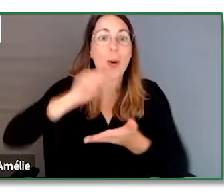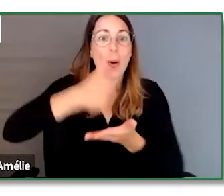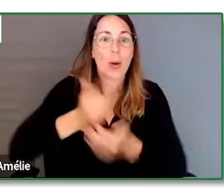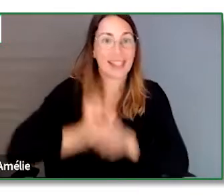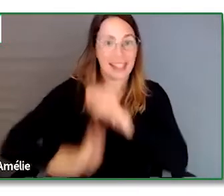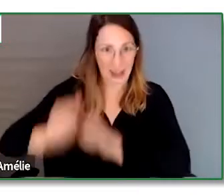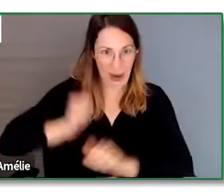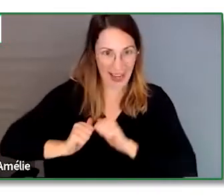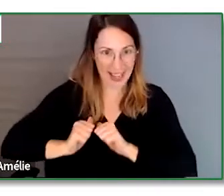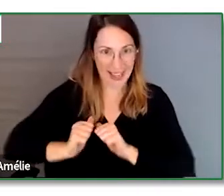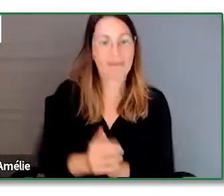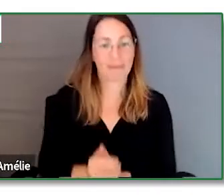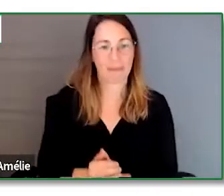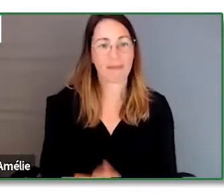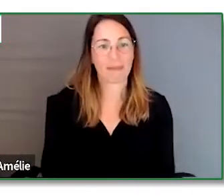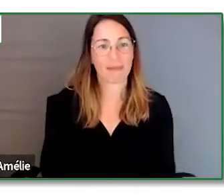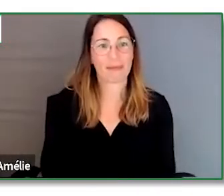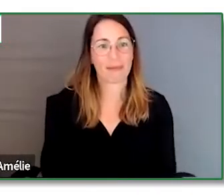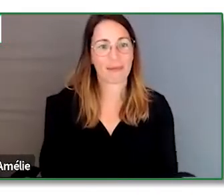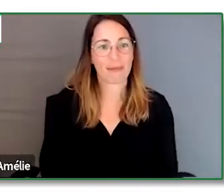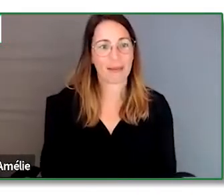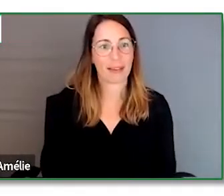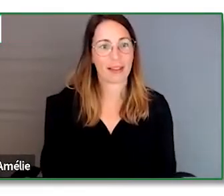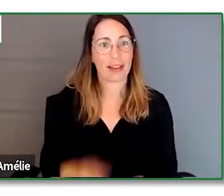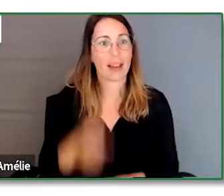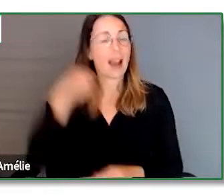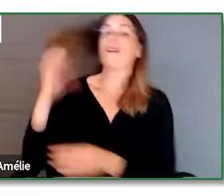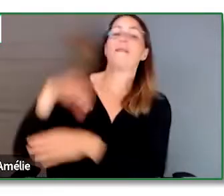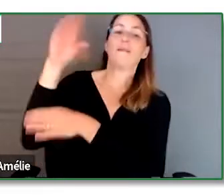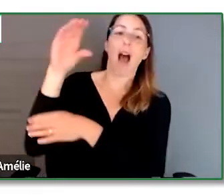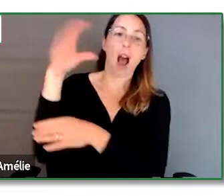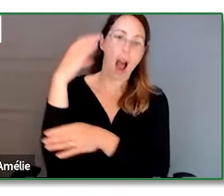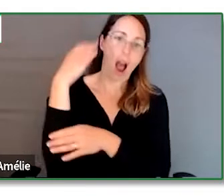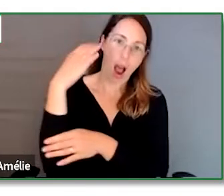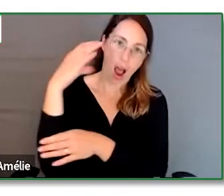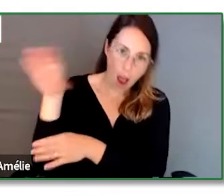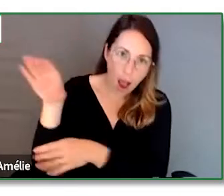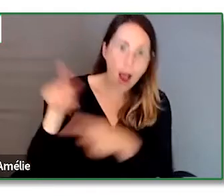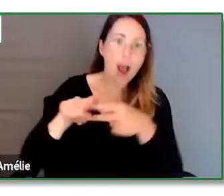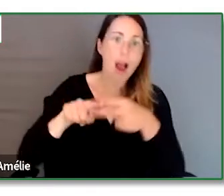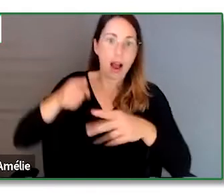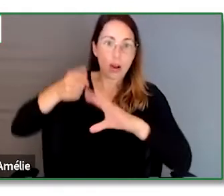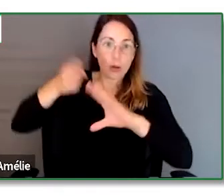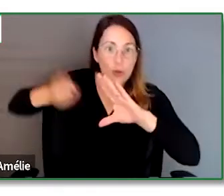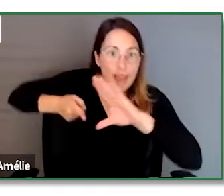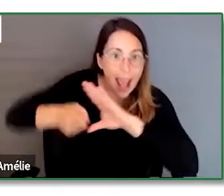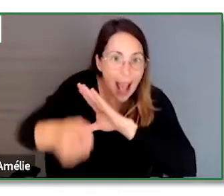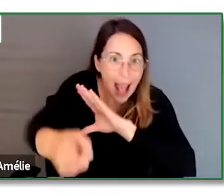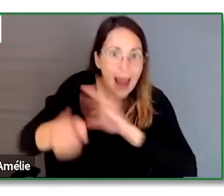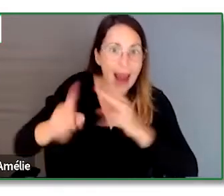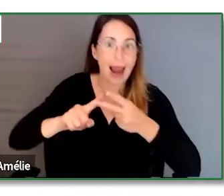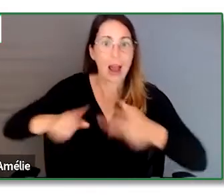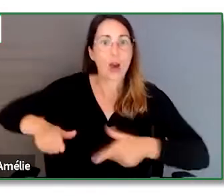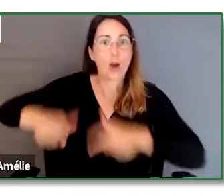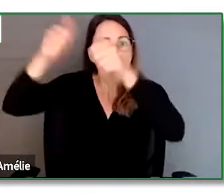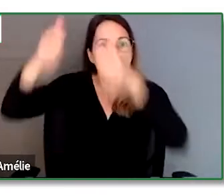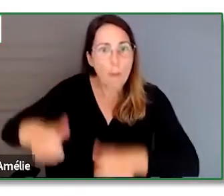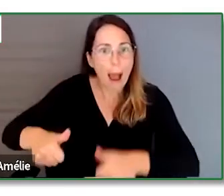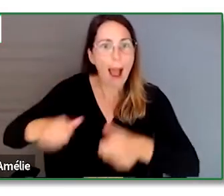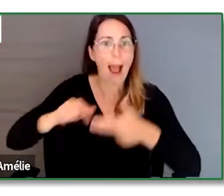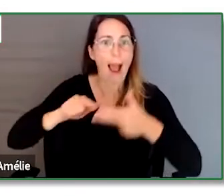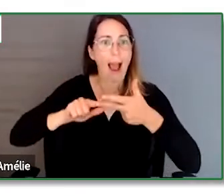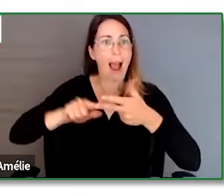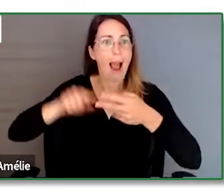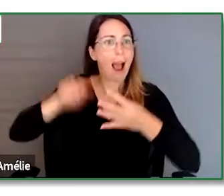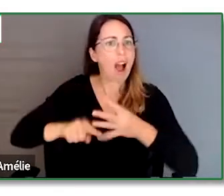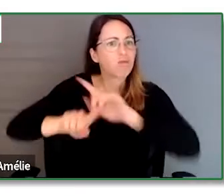des phares, des tunnels, des monuments, des vaisseaux. Ce sont les sites historiques que nous avons également